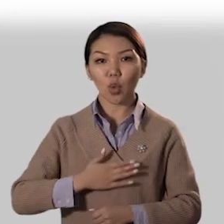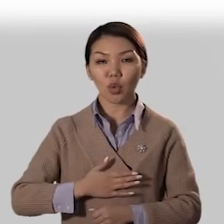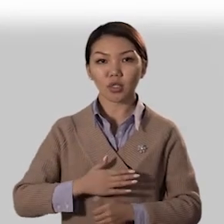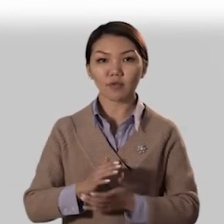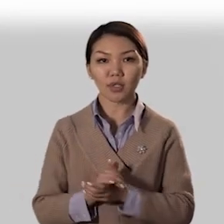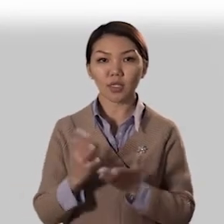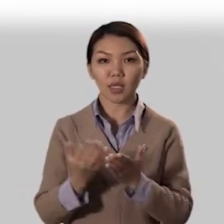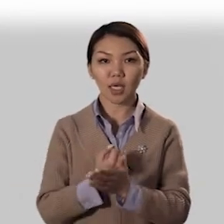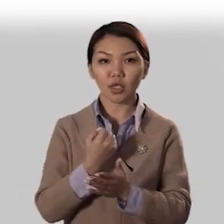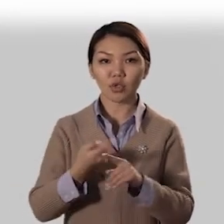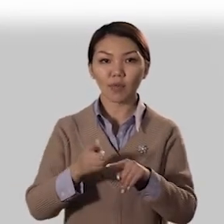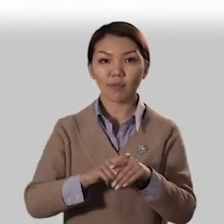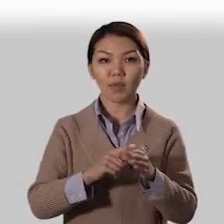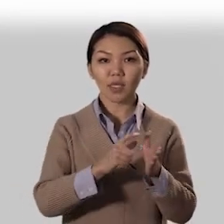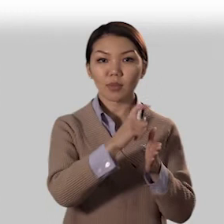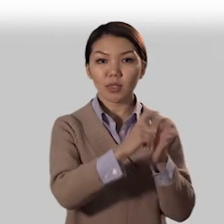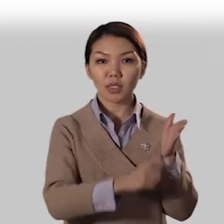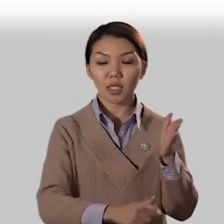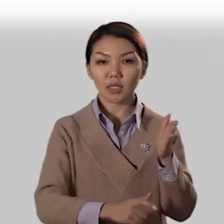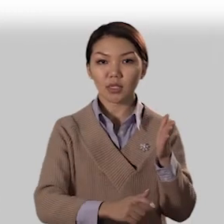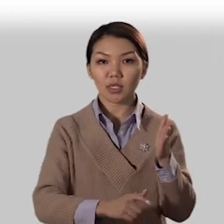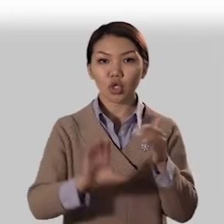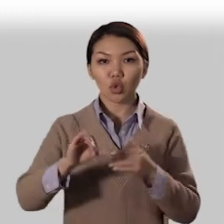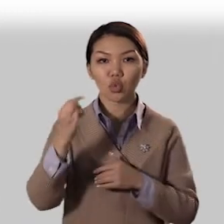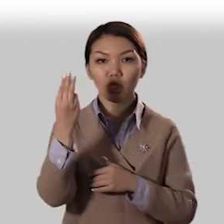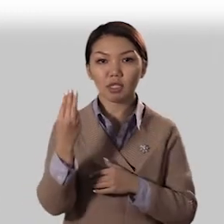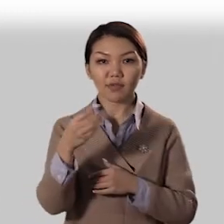найдем в тексте имена существительные